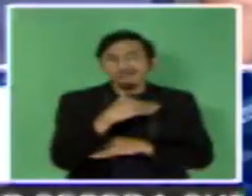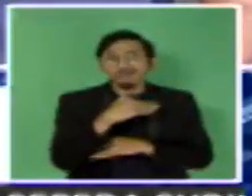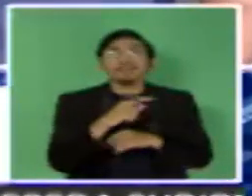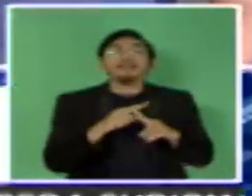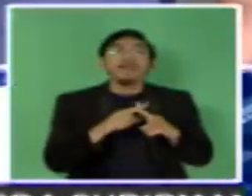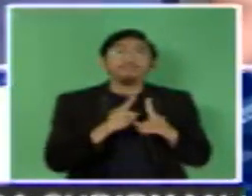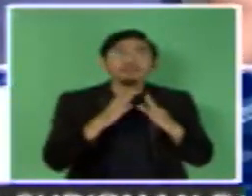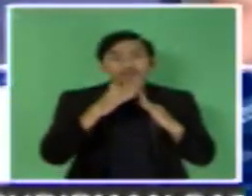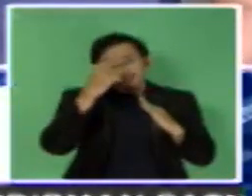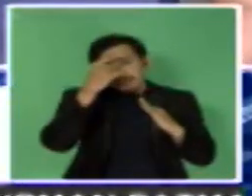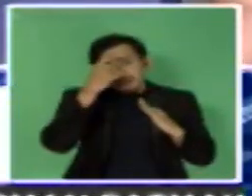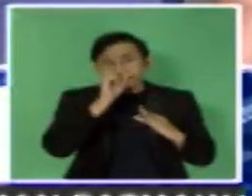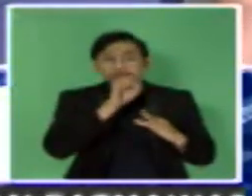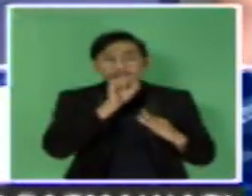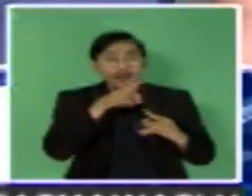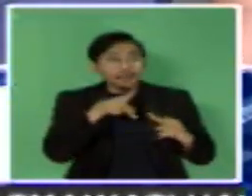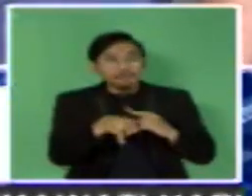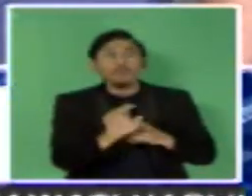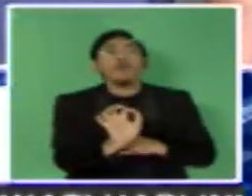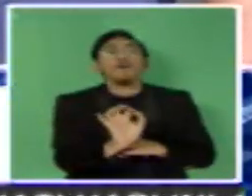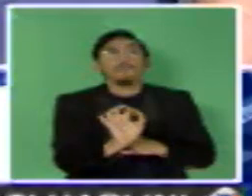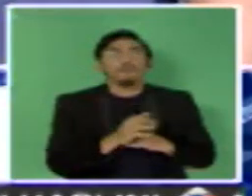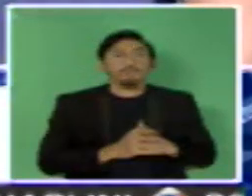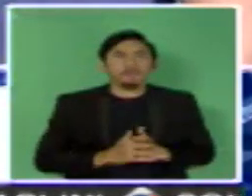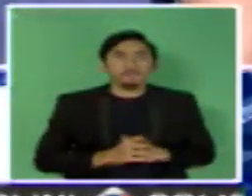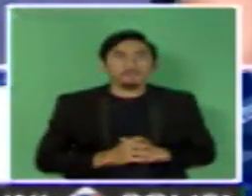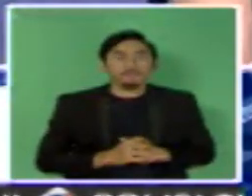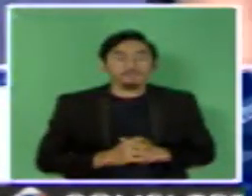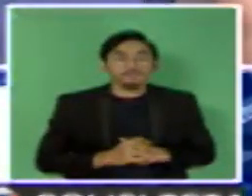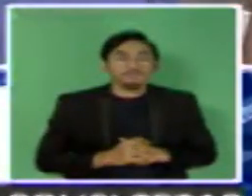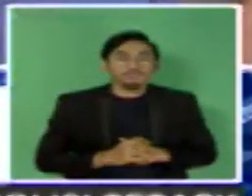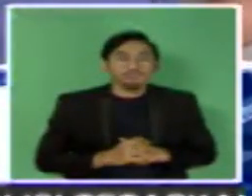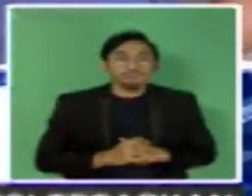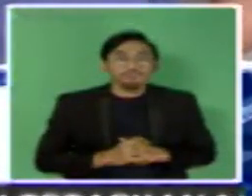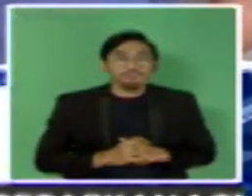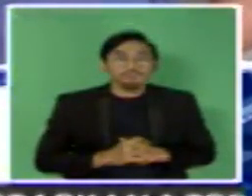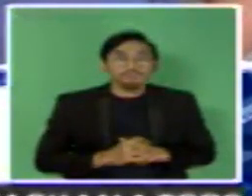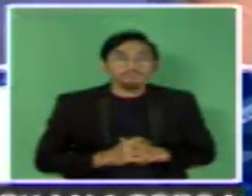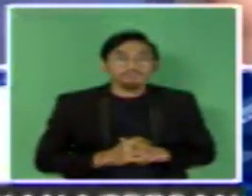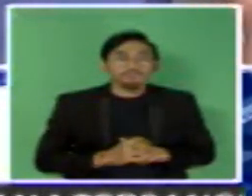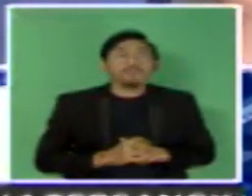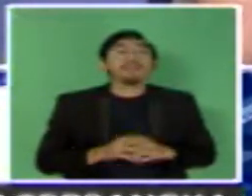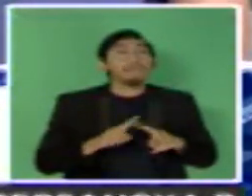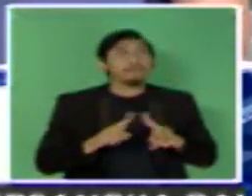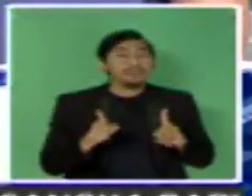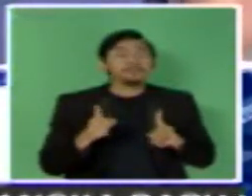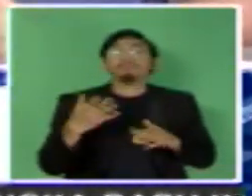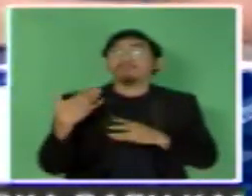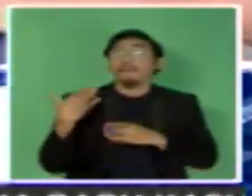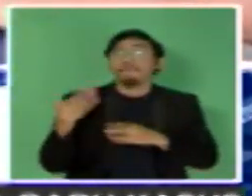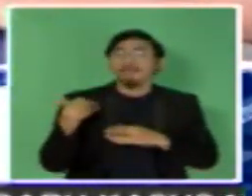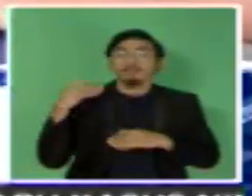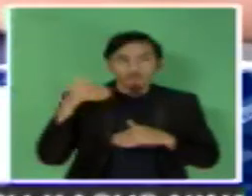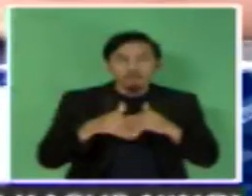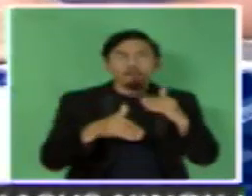terkait kondisi terkini dari Menko Polhukam Wiranto. Kendati demikian, sejumlah nama-nama politik ini sudah berdatangan sejak beberapa hari yang lalu, dan